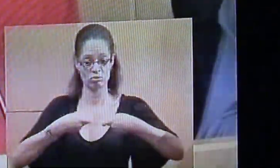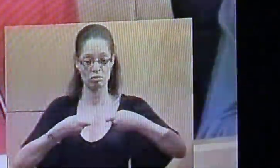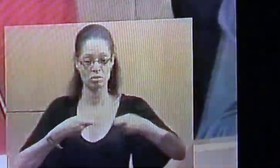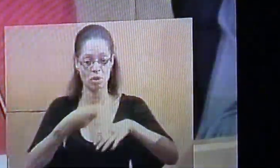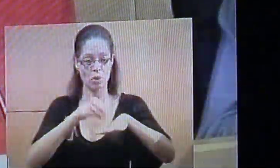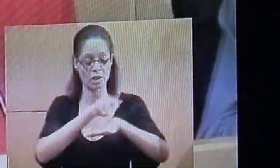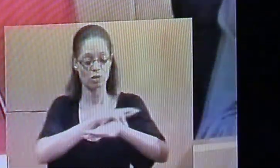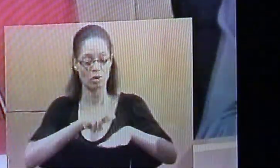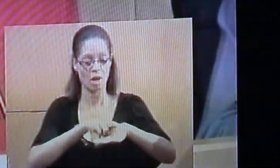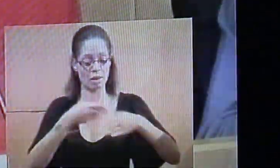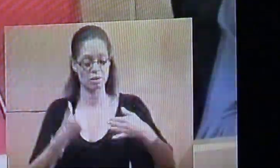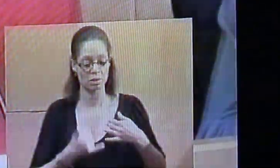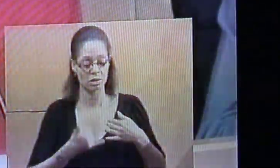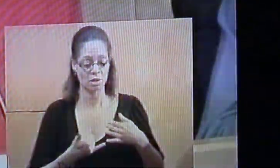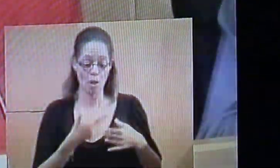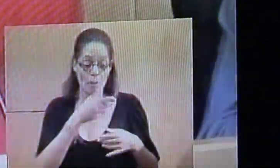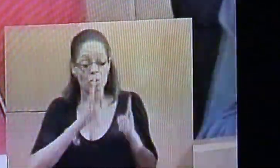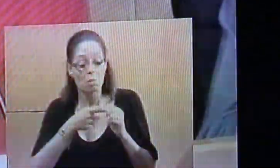sont mieux qualifiés